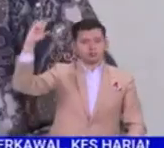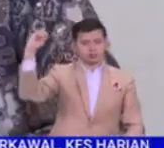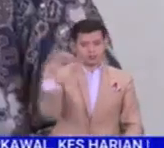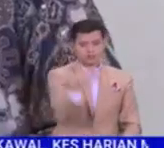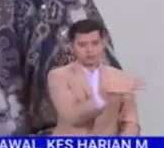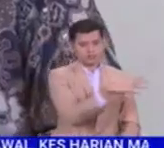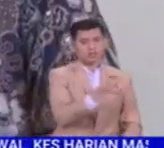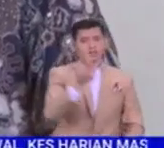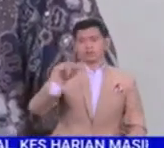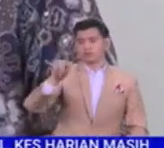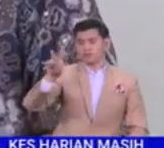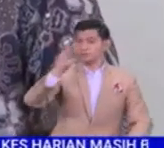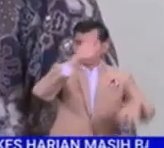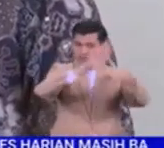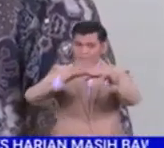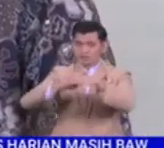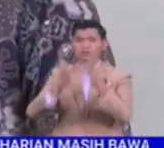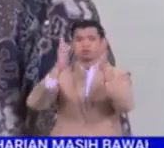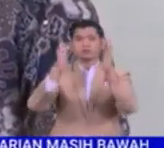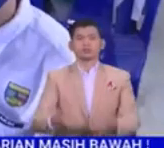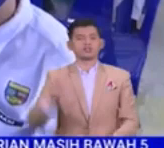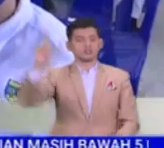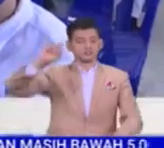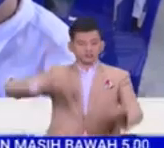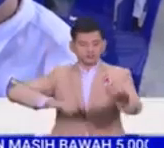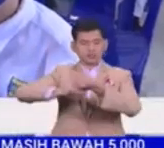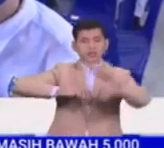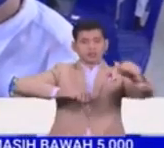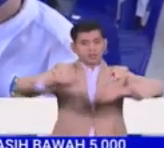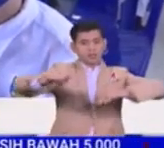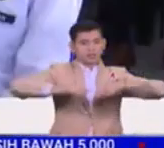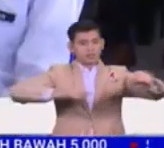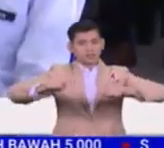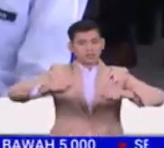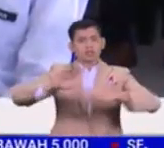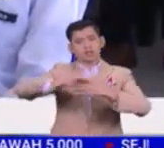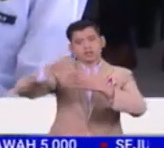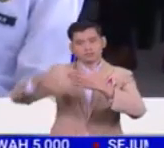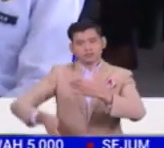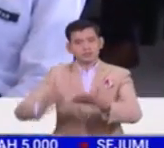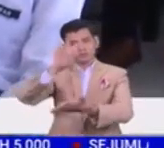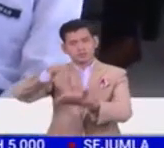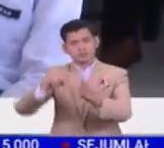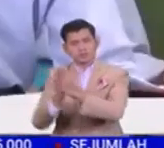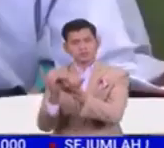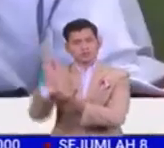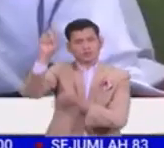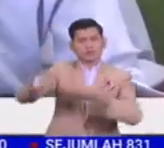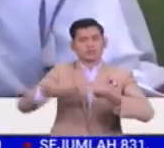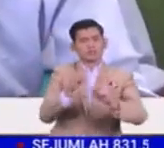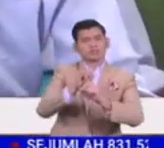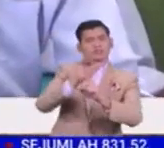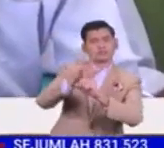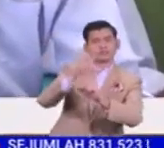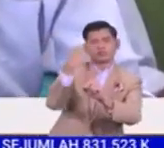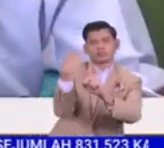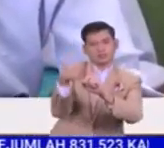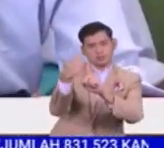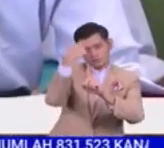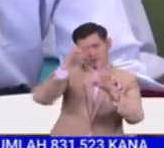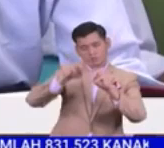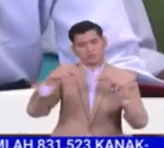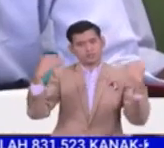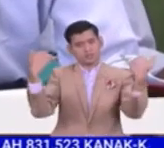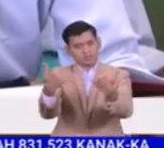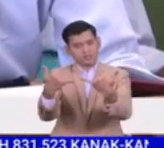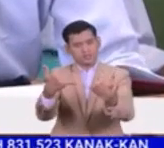Sehubungan itu, Ruslan mengajak umat Islam agar terus menyokong aktiviti seumpama yang mampu memberi impak positif kepada masyarakat.